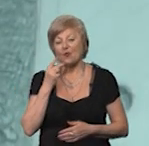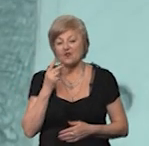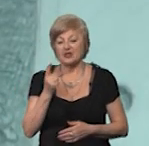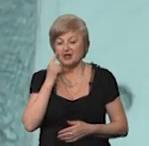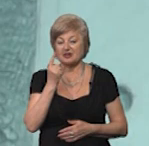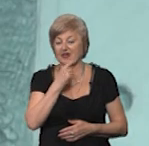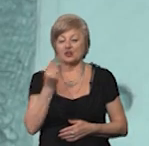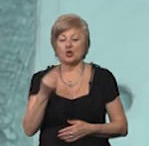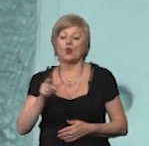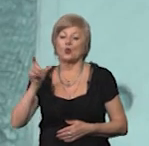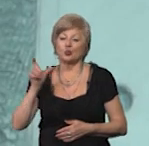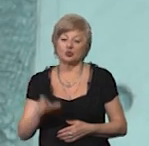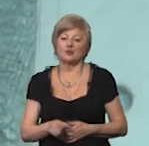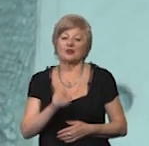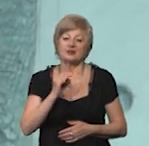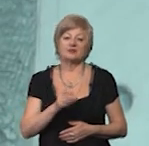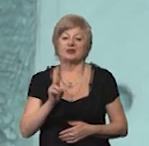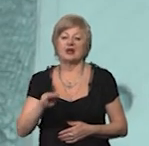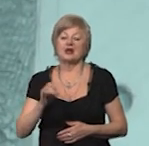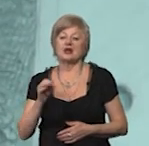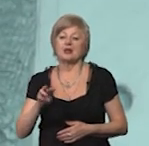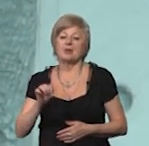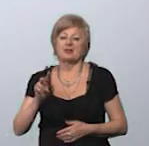очима художника Івана Клименка.